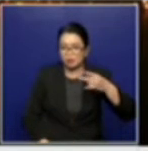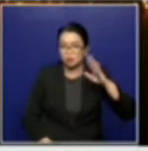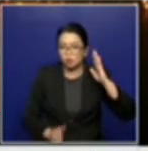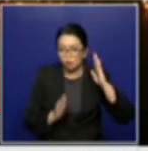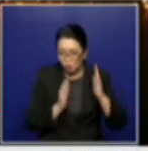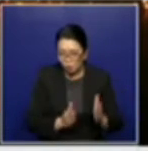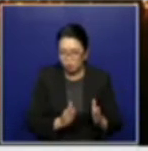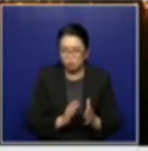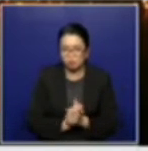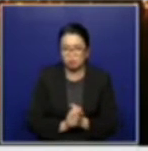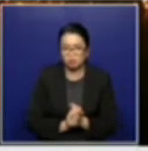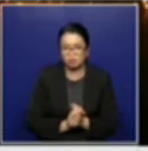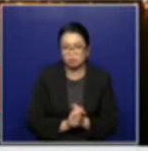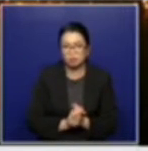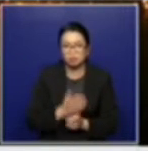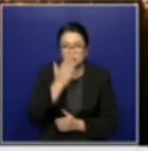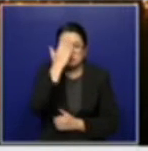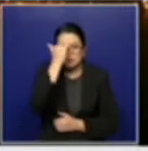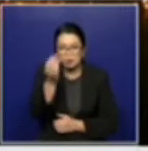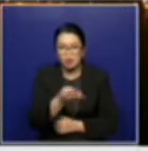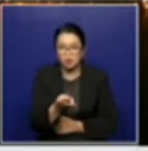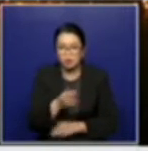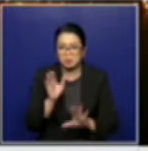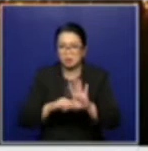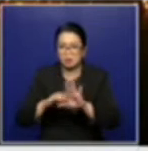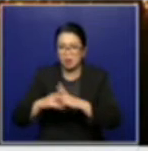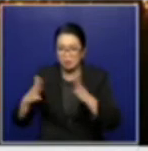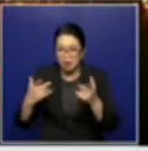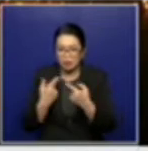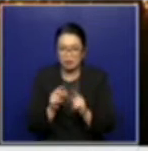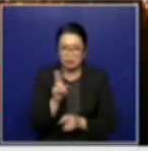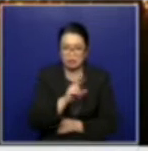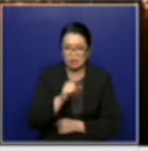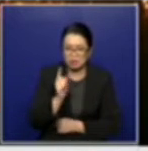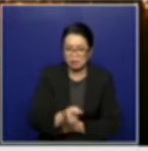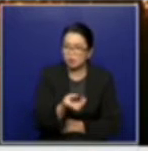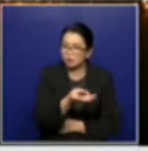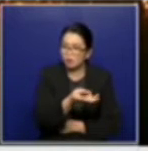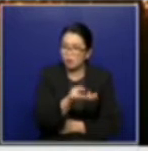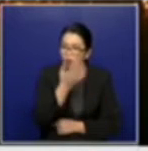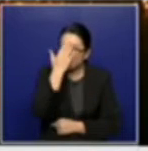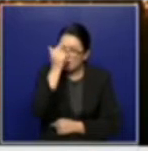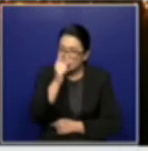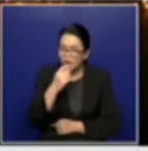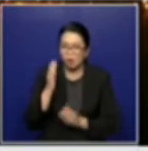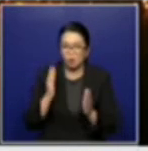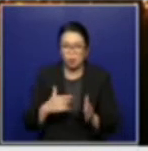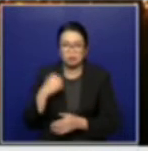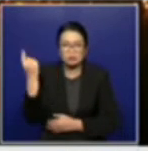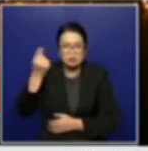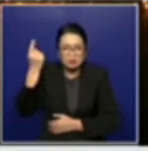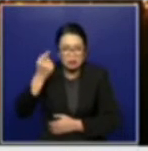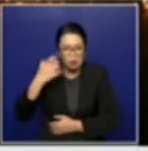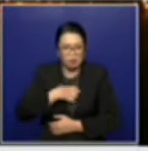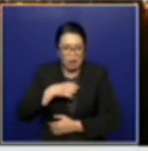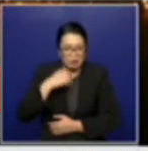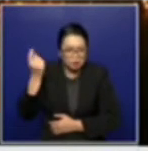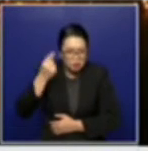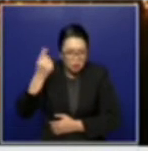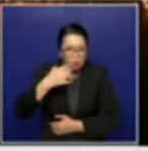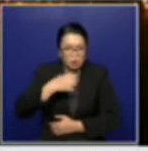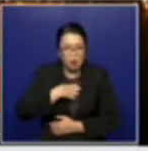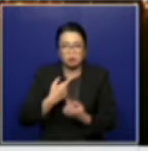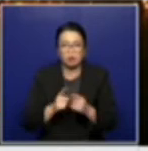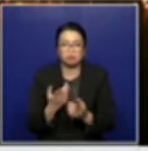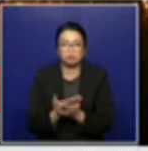872,982 คนเท่านั้นทำไมถึงเป็นอย่างนี้ครับท่านประธานเพราะคนนั้นอยากจะเที่ยวแต่ไม่มีเงินเมื่อไม่มี